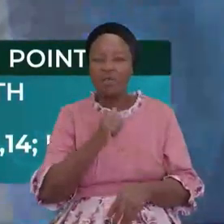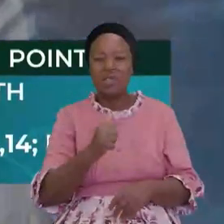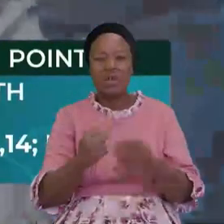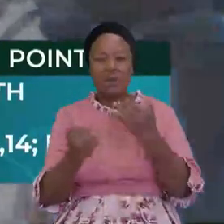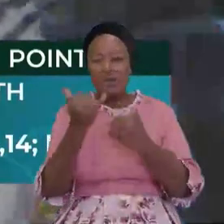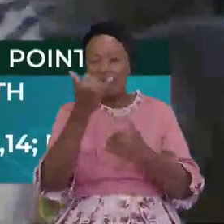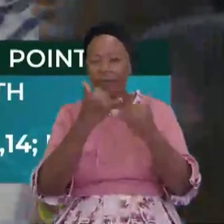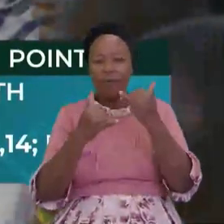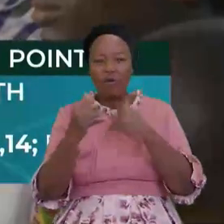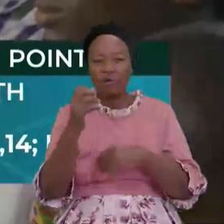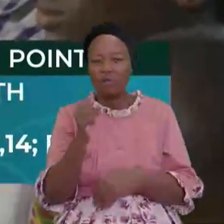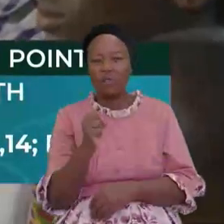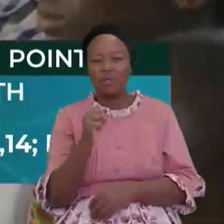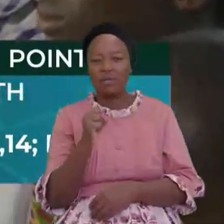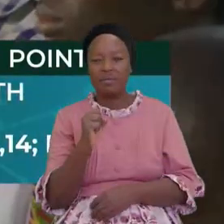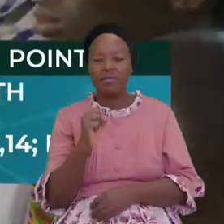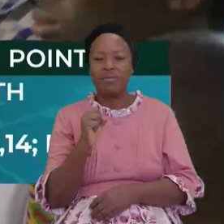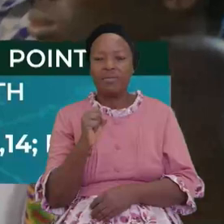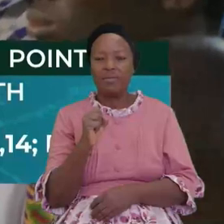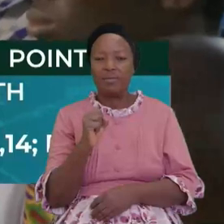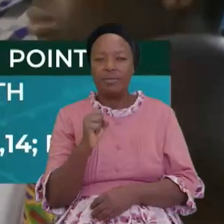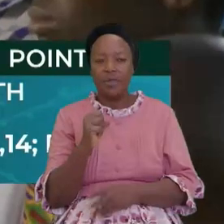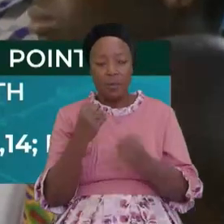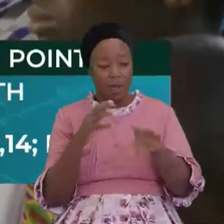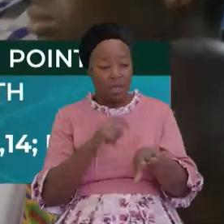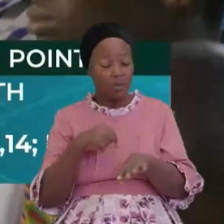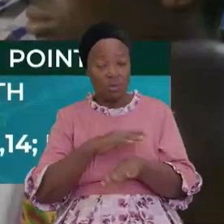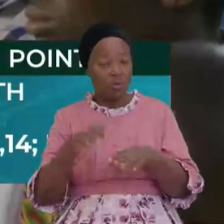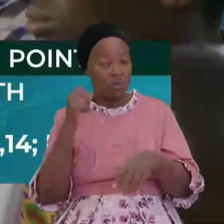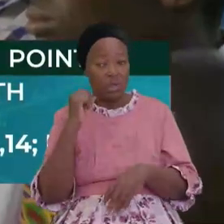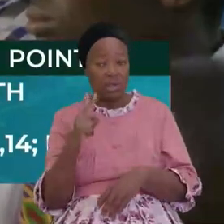Pardonne-moi ceux qui sont secrets.